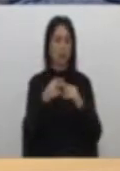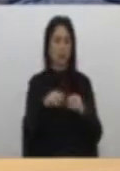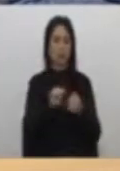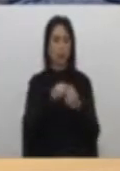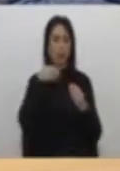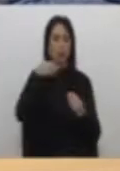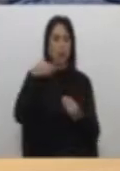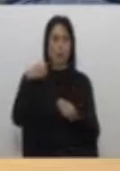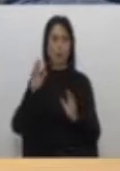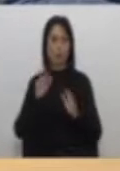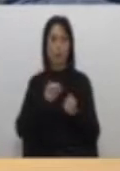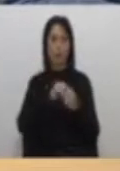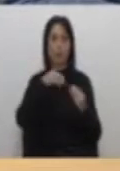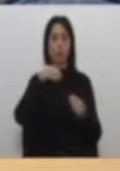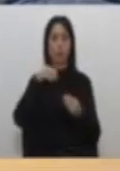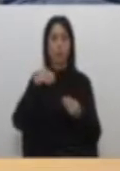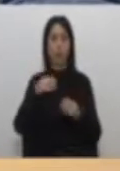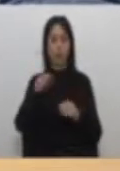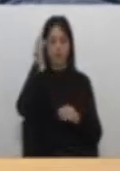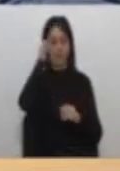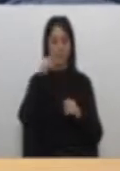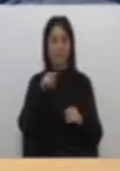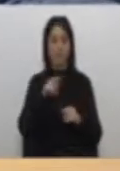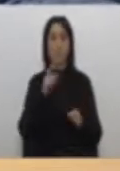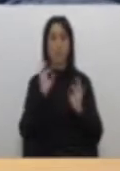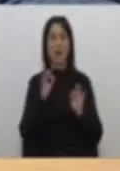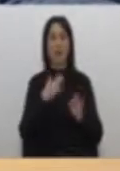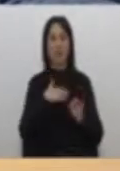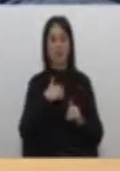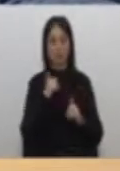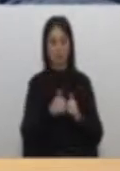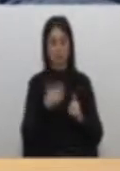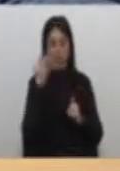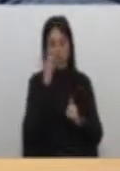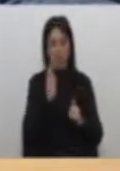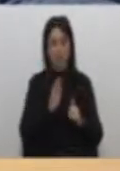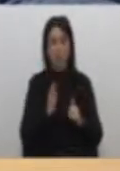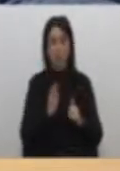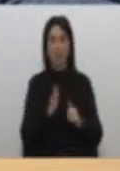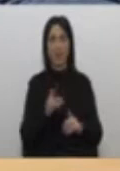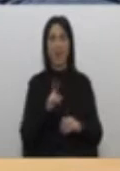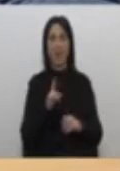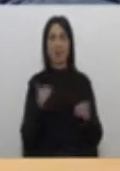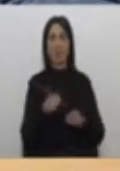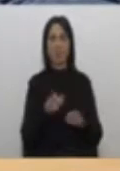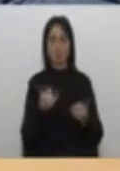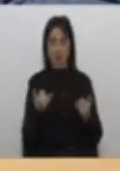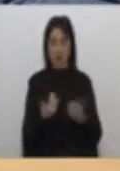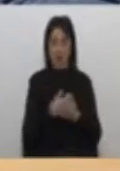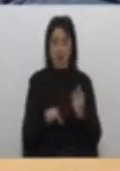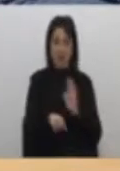გაზრდით. ბიუროკრატია ვახსენე და მართლა ჩემთვის ყოვლად წარმოუდგენელია, თუ რაში ჭირდება ახლა